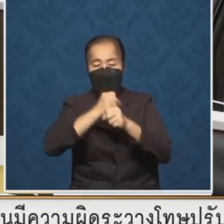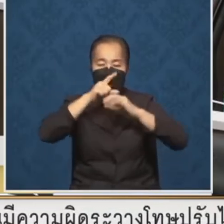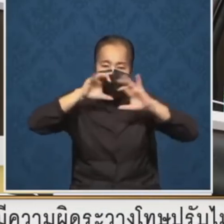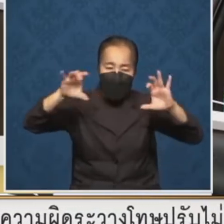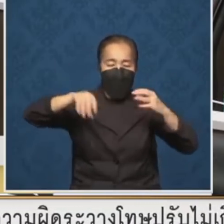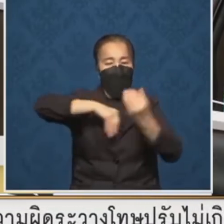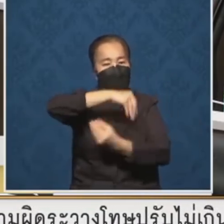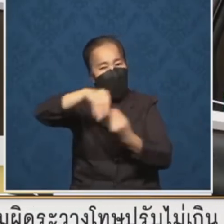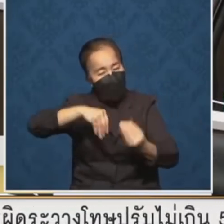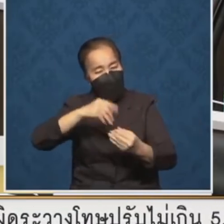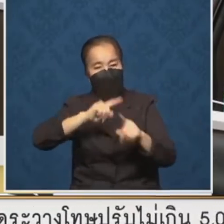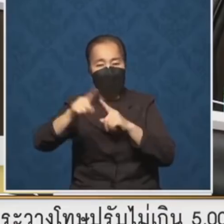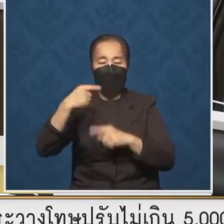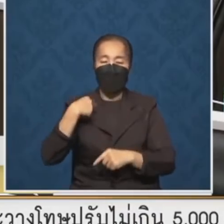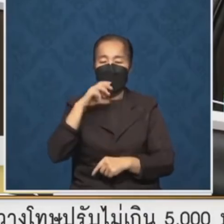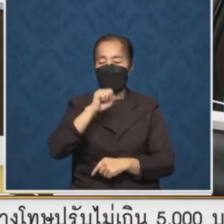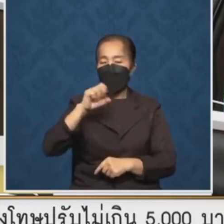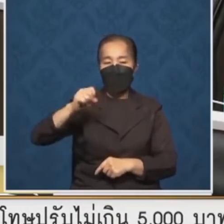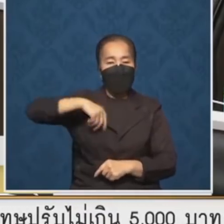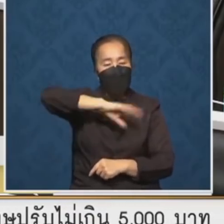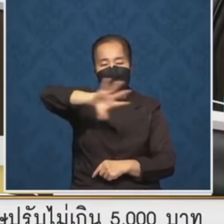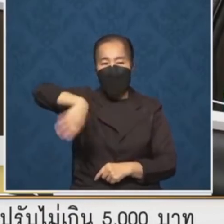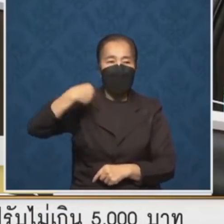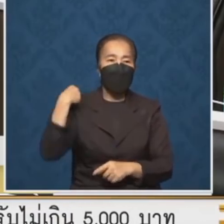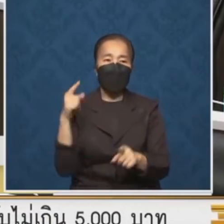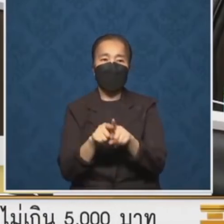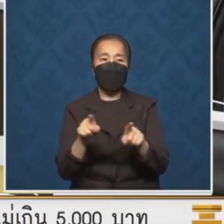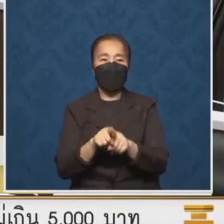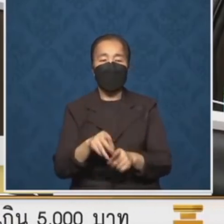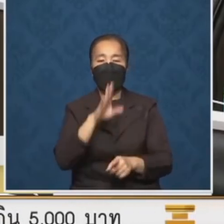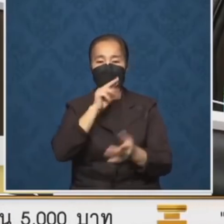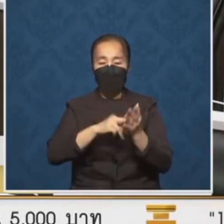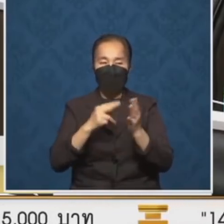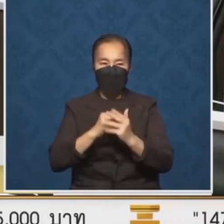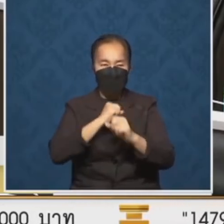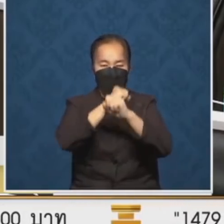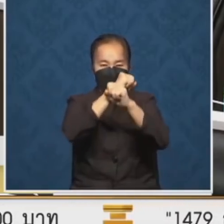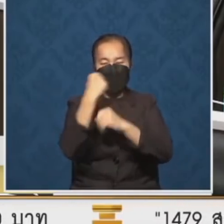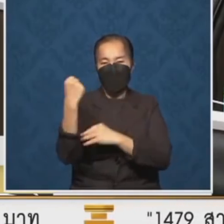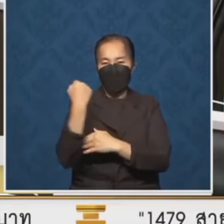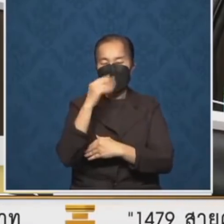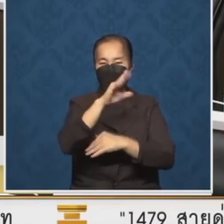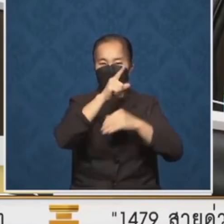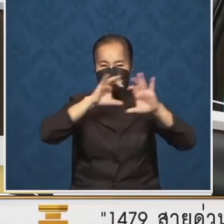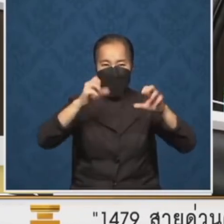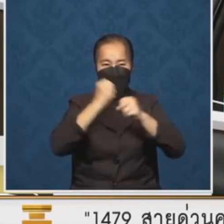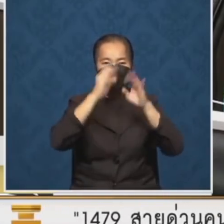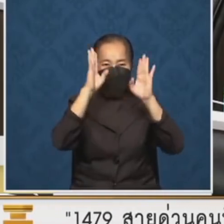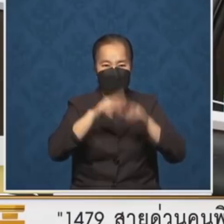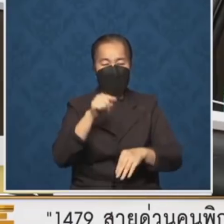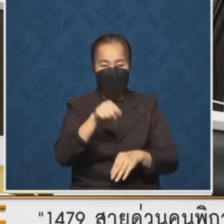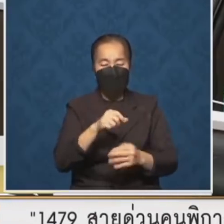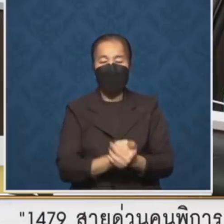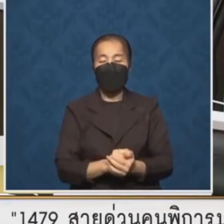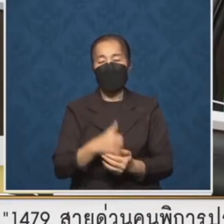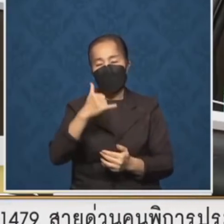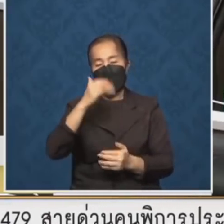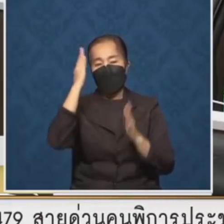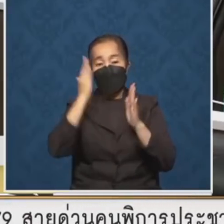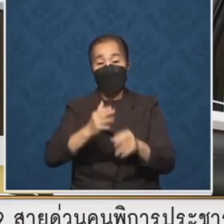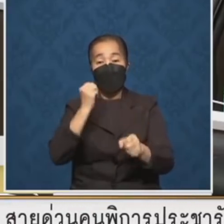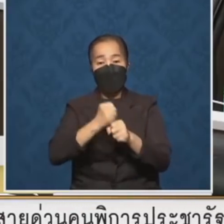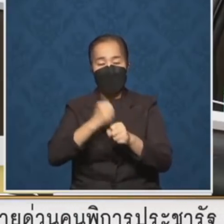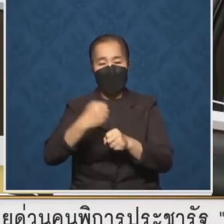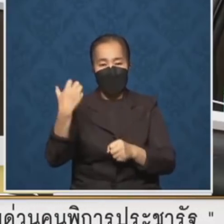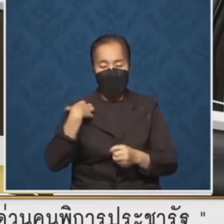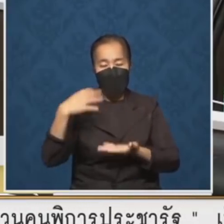รกิจหรือสมาชิกสภาผู้แทนราษฎรถ้าเราต่อต้านอำนาจรัฐบาลแบบนี้ก็อาจจะถูกเจ้าหน้าที่ล้วงข้อมูลพฤติ